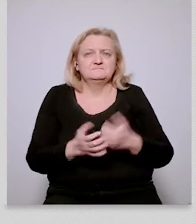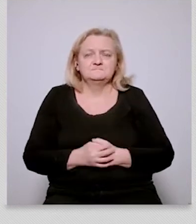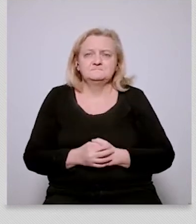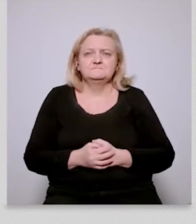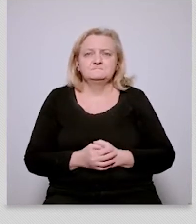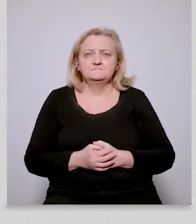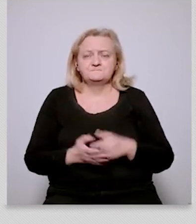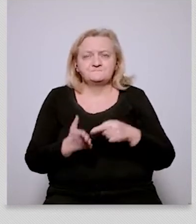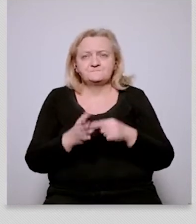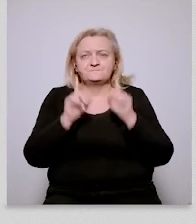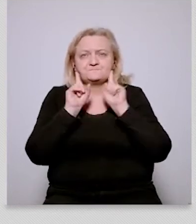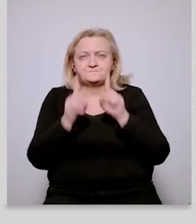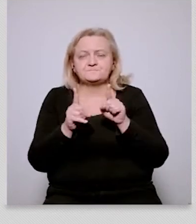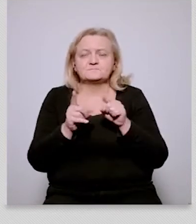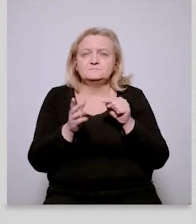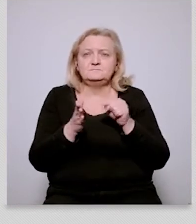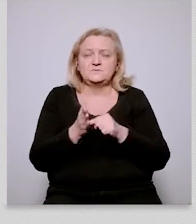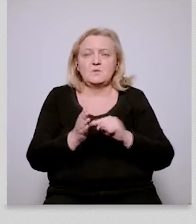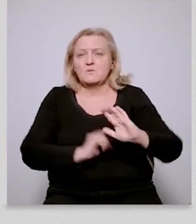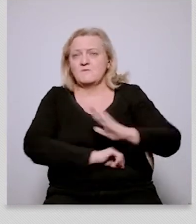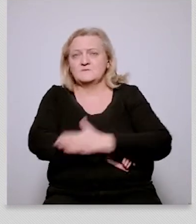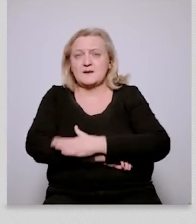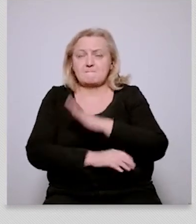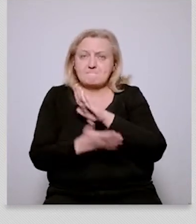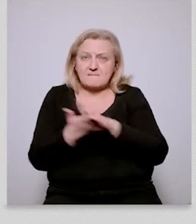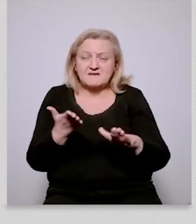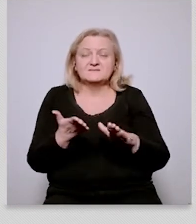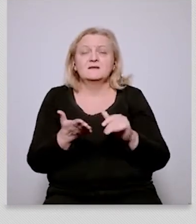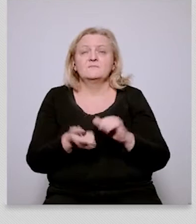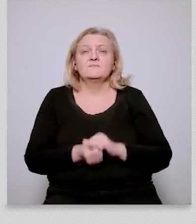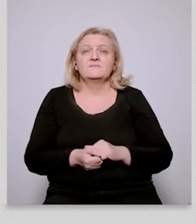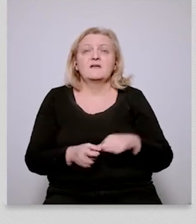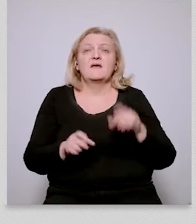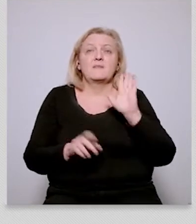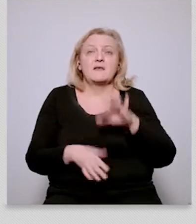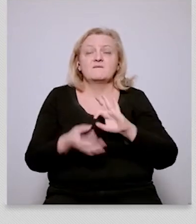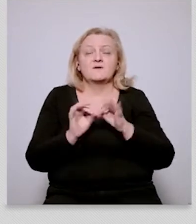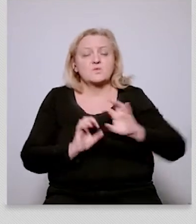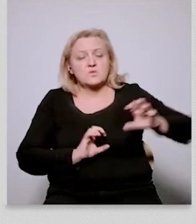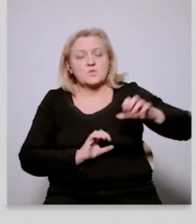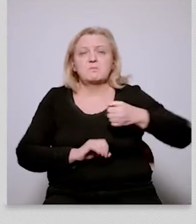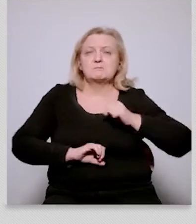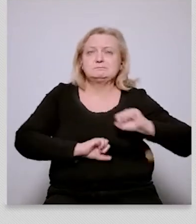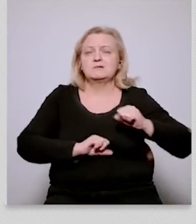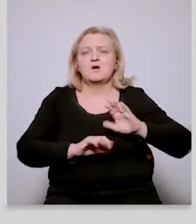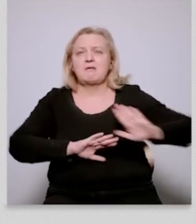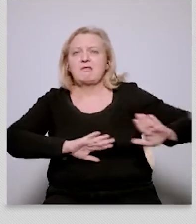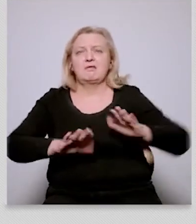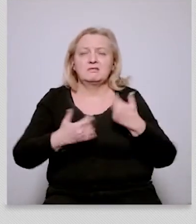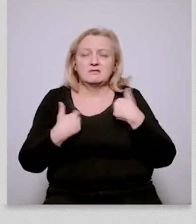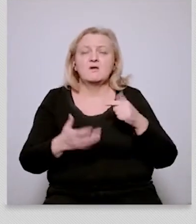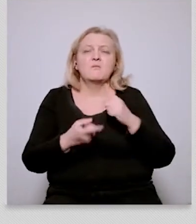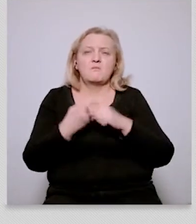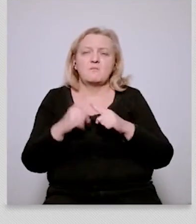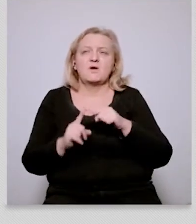I tak naprawdę bez tego poparcia, wręcz przy oporze z tych różnych grup, tak naprawdę politycy mają